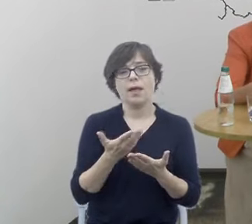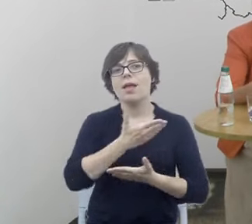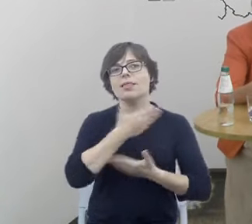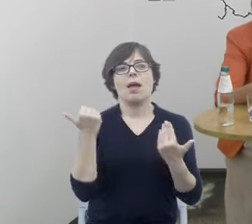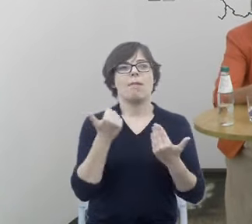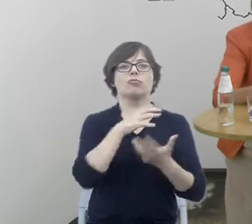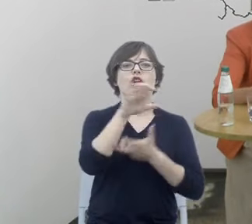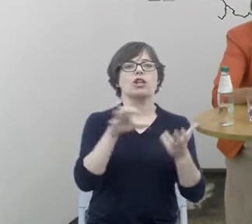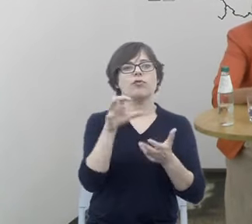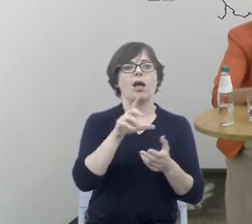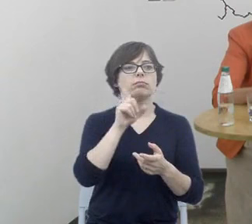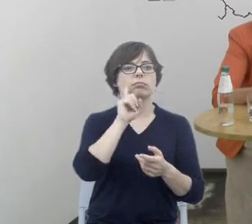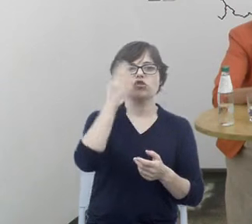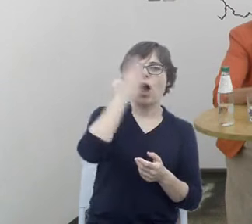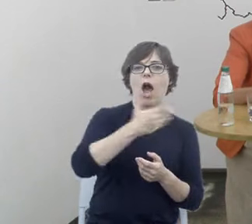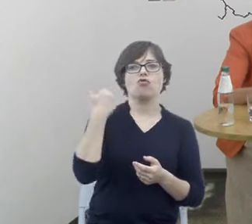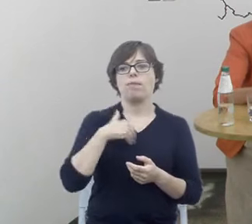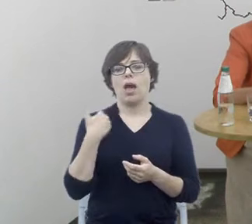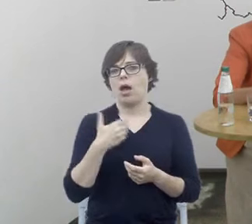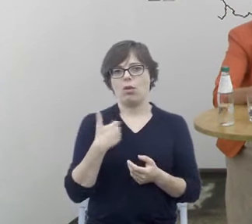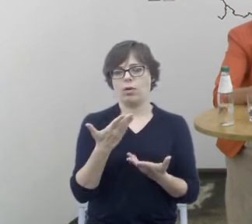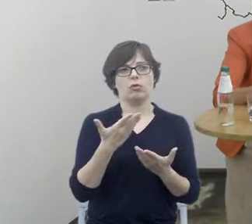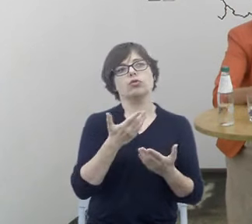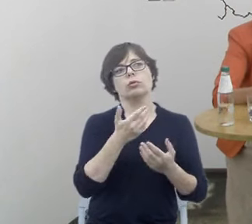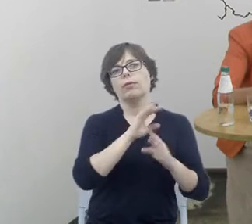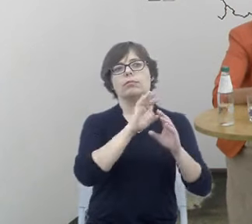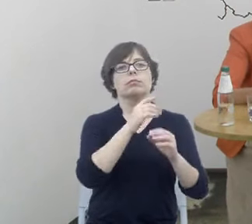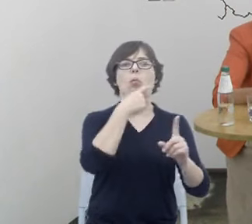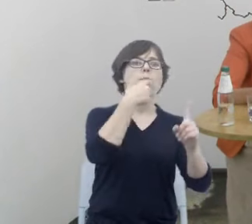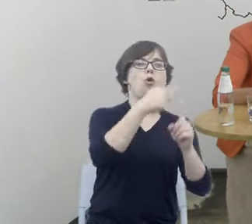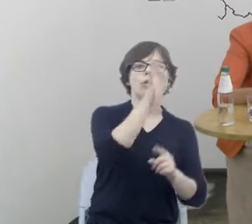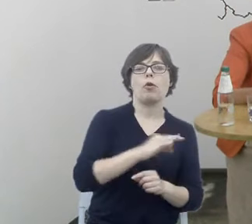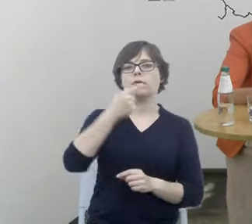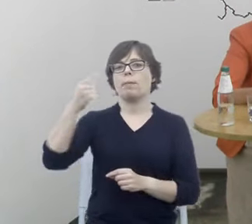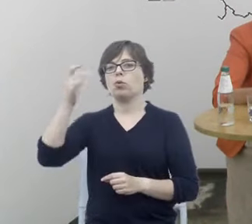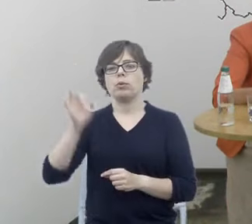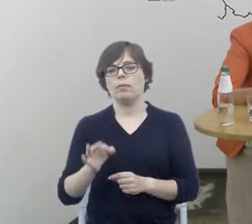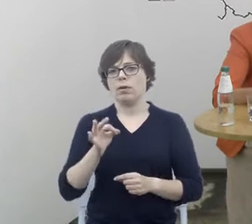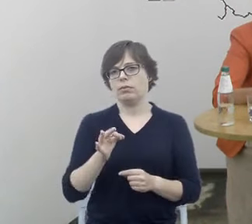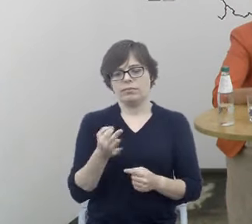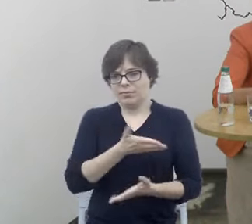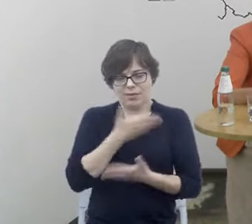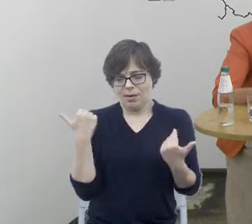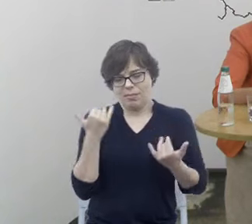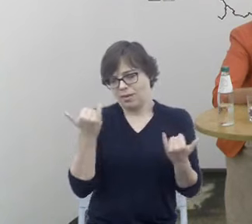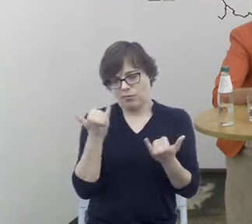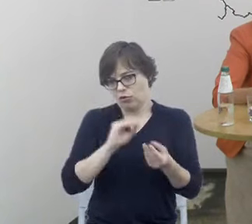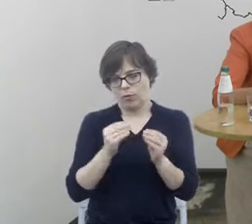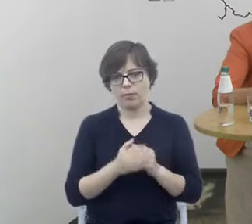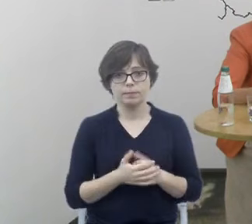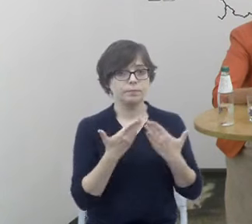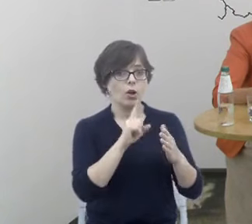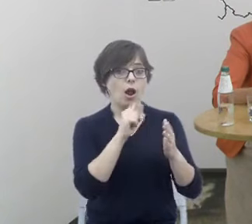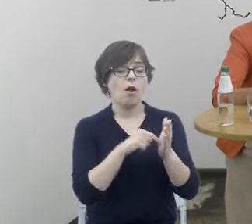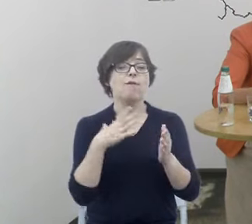czarno-biała w tak dramatycznych czasach, no, bardzo pogwałcana. Znaczy i tutaj jak gdyby warto powiedzieć, właśnie jedną z takich osób, która brała w tym